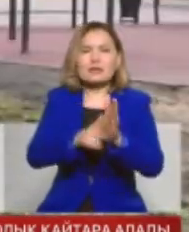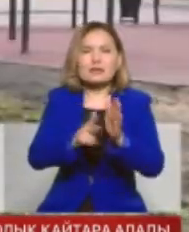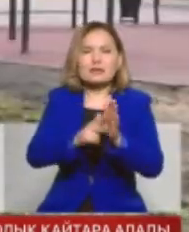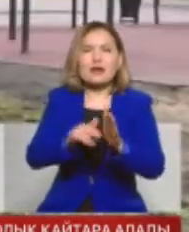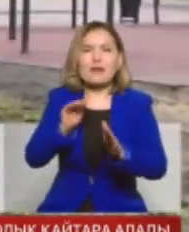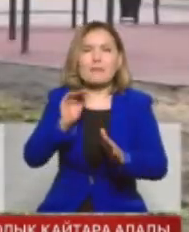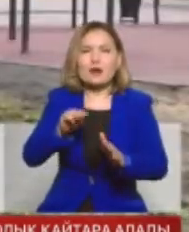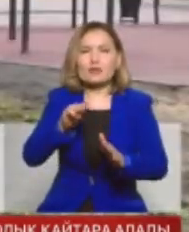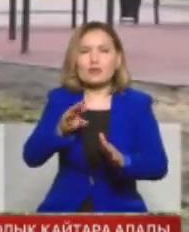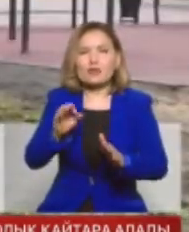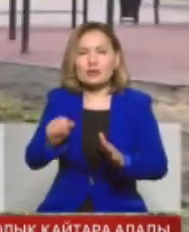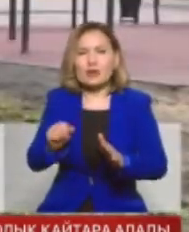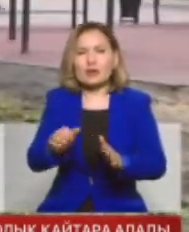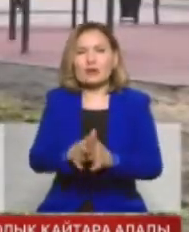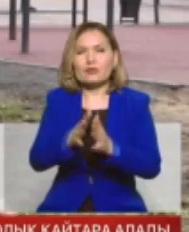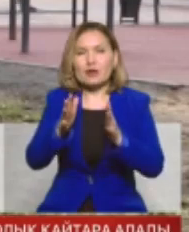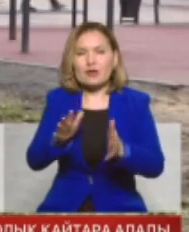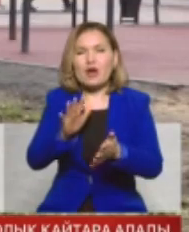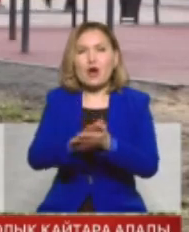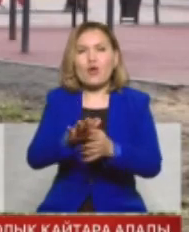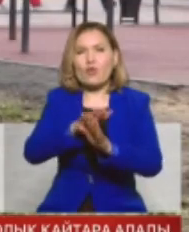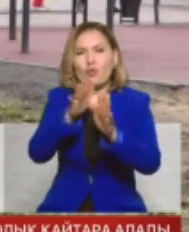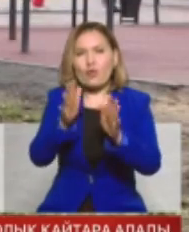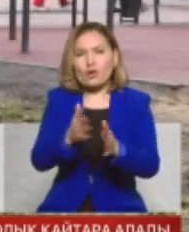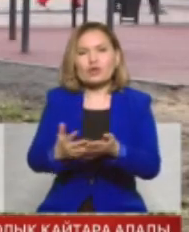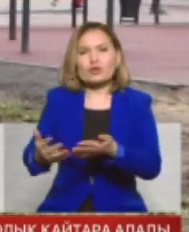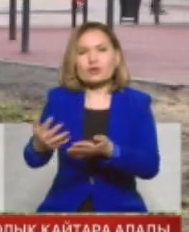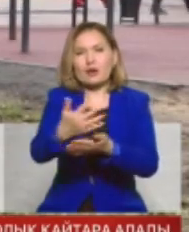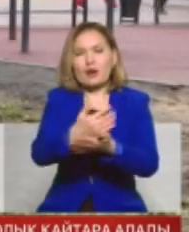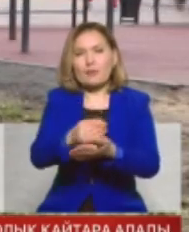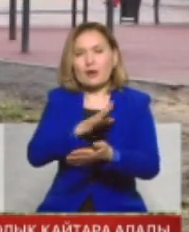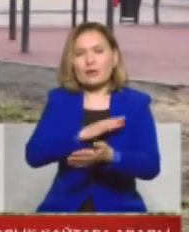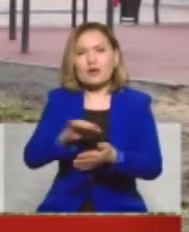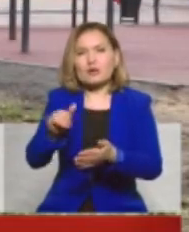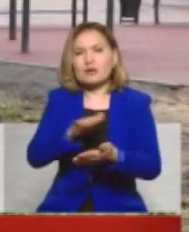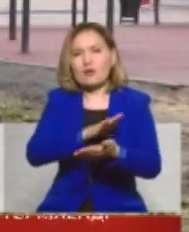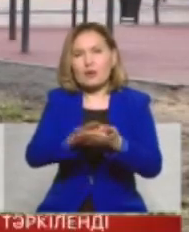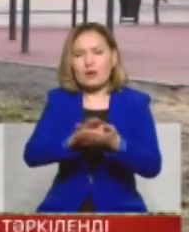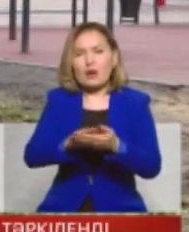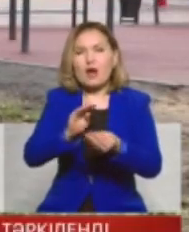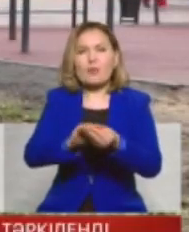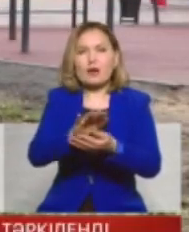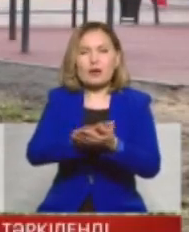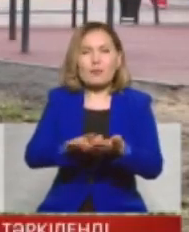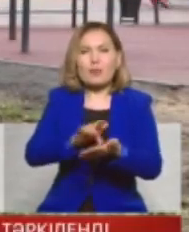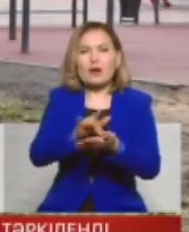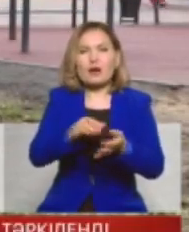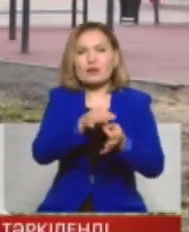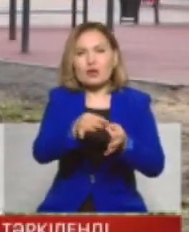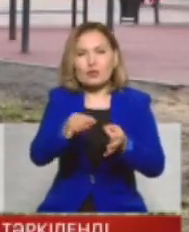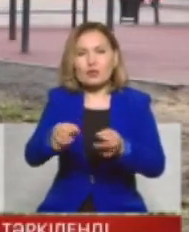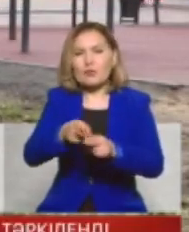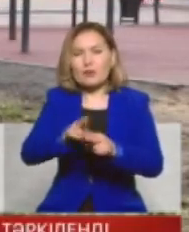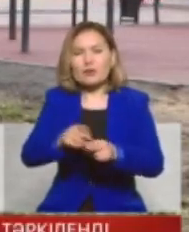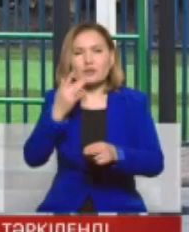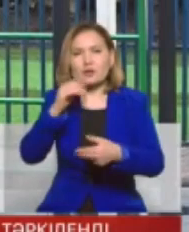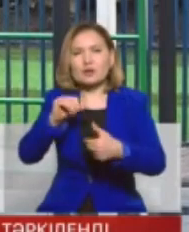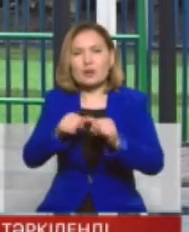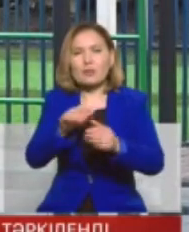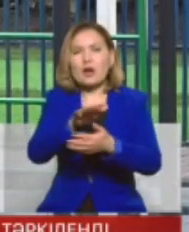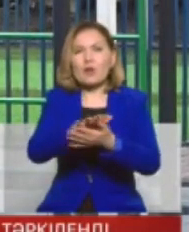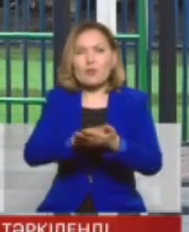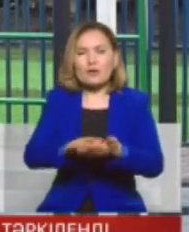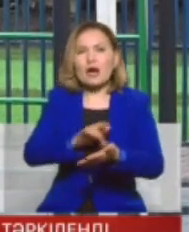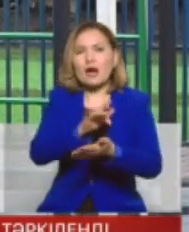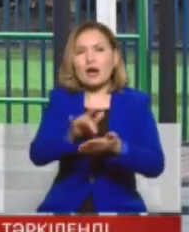мың тоннадан аса қоқыс шығарылды. Бұл сенбіліктер тоқтатылмайды. Қала бойынша бұл сенбіліктер үнемі жүргізіліп отырады.